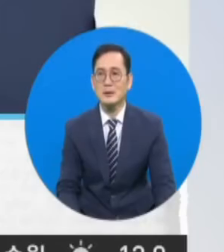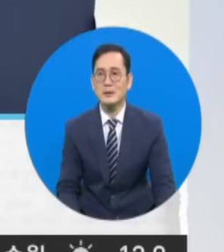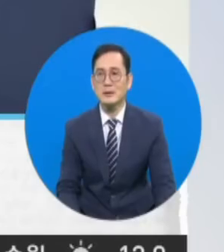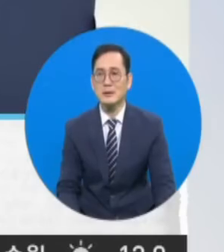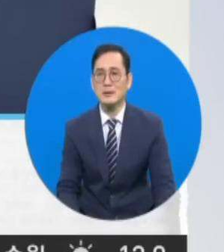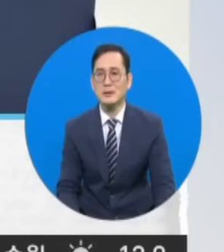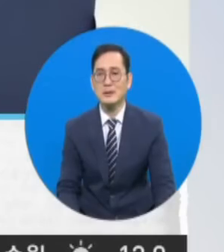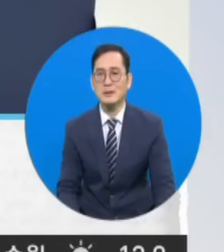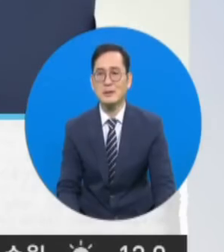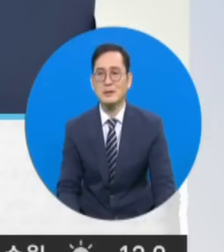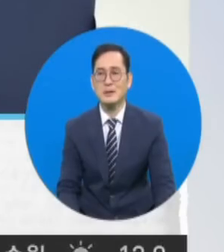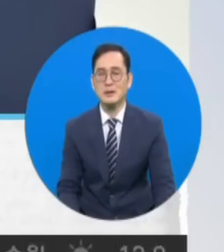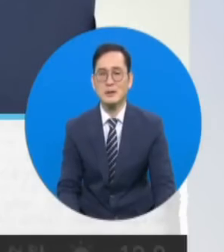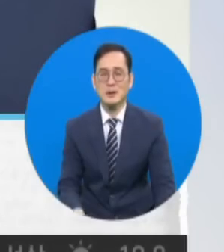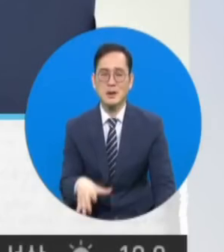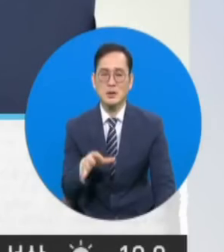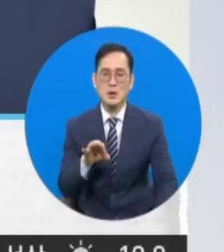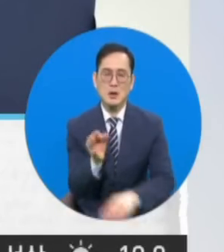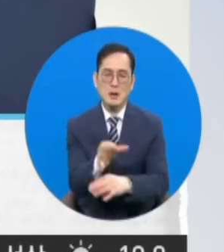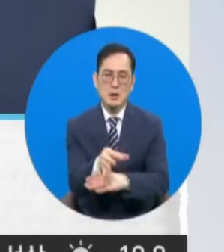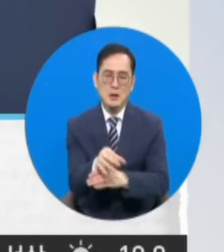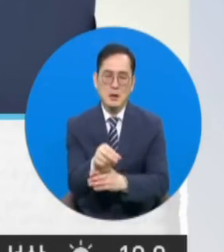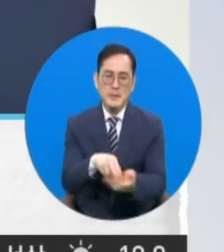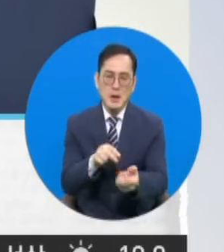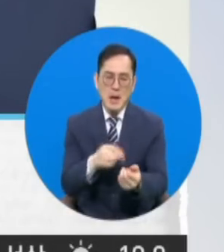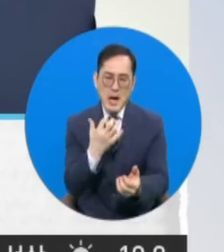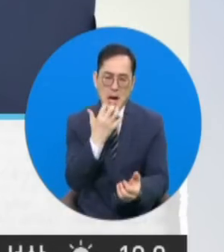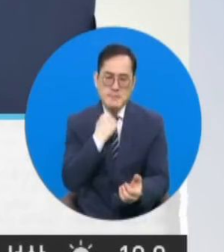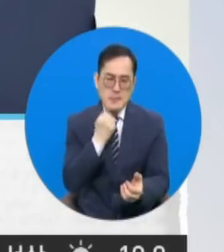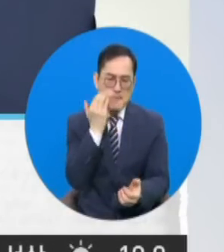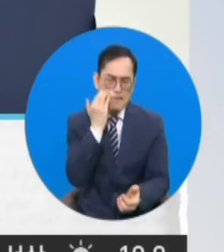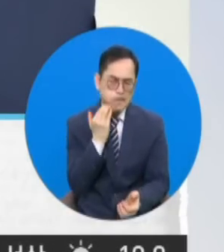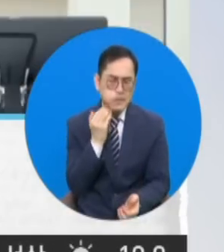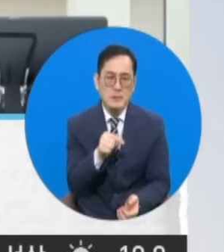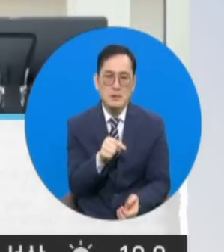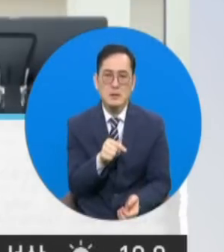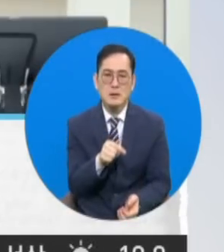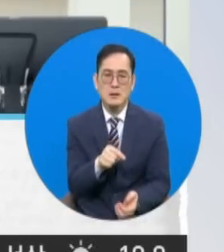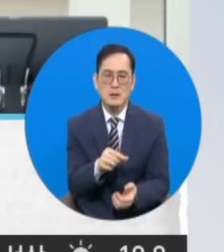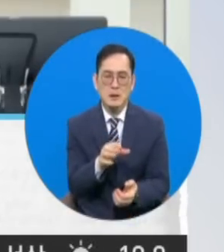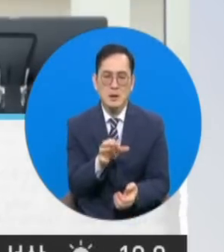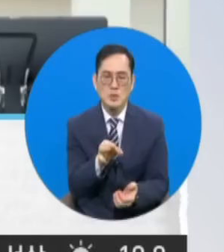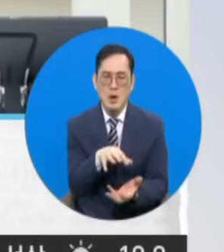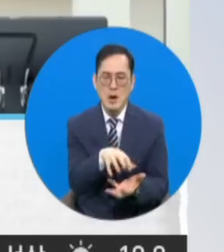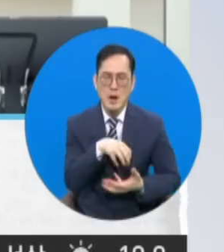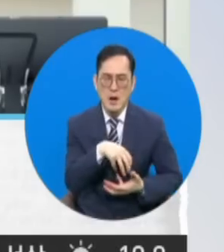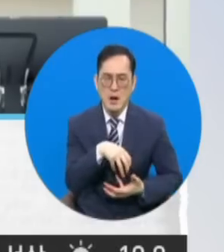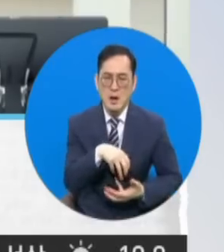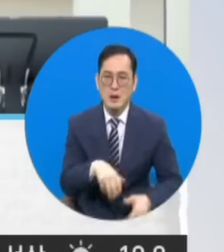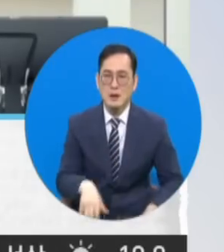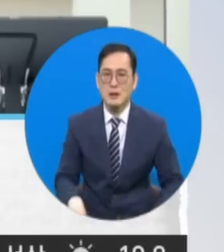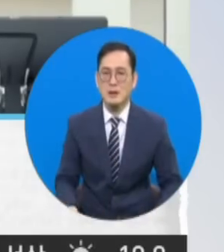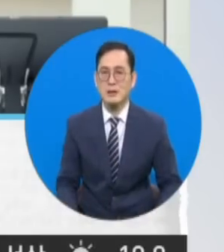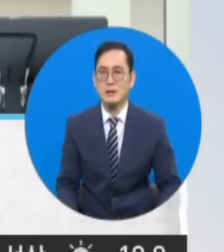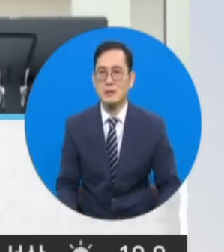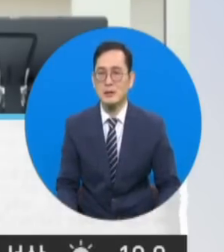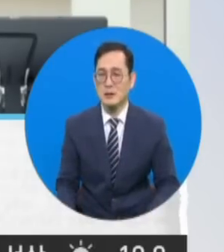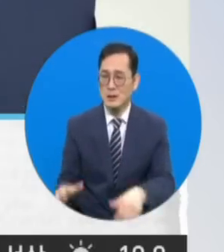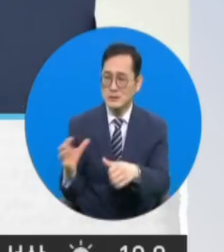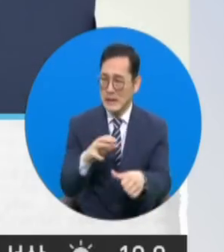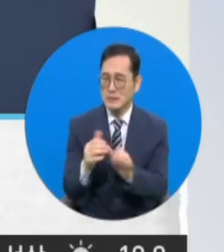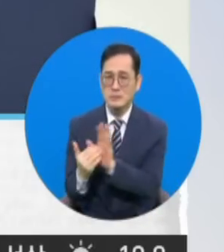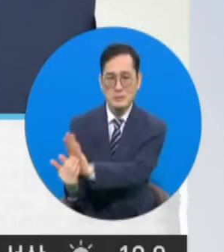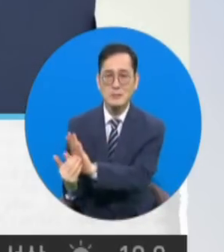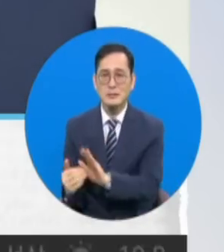빈틈을 노리고 자기는 수십억의 어떤 투자를 해서 한때 돈을 벌었던 것으로 추정이 되고 나머지 주택 가진